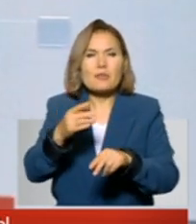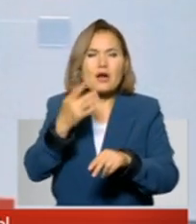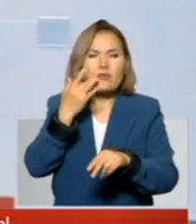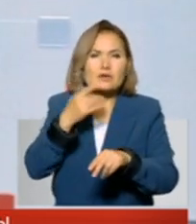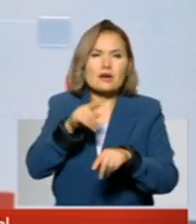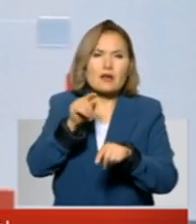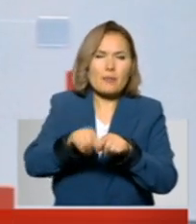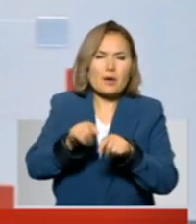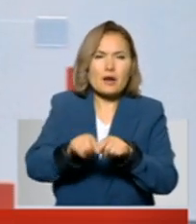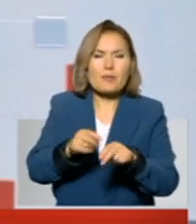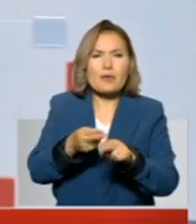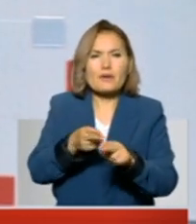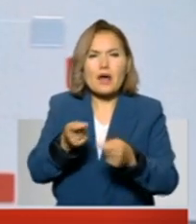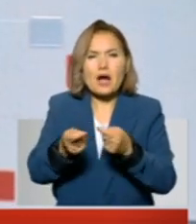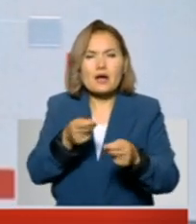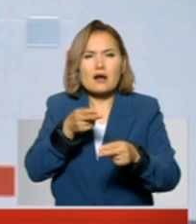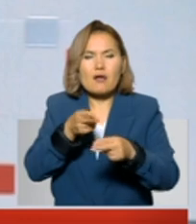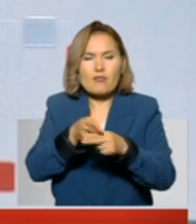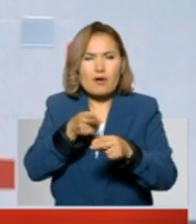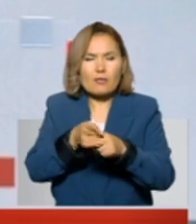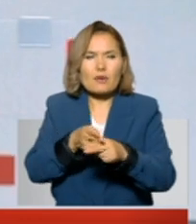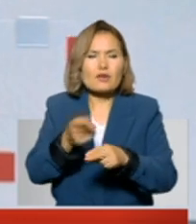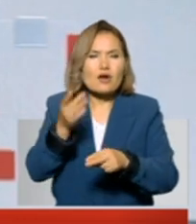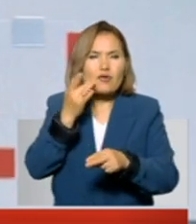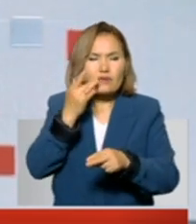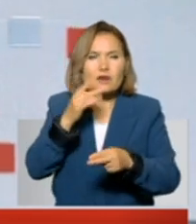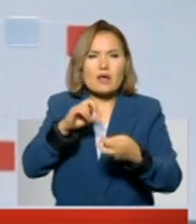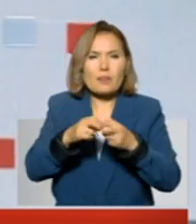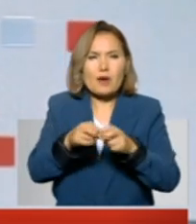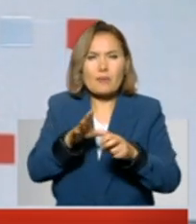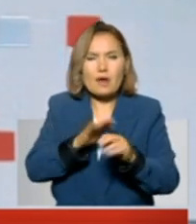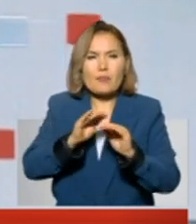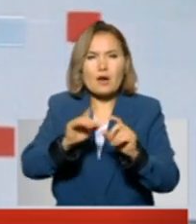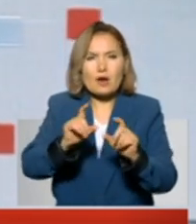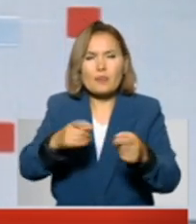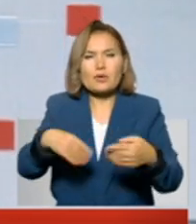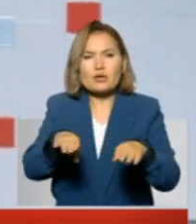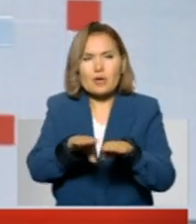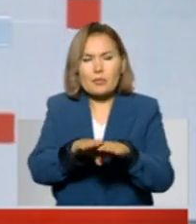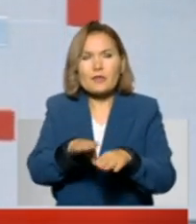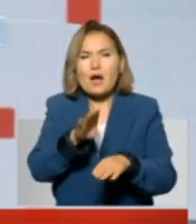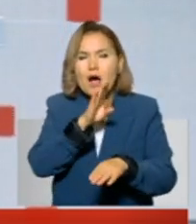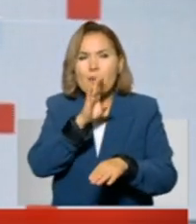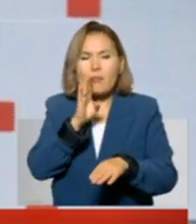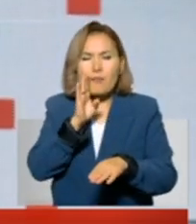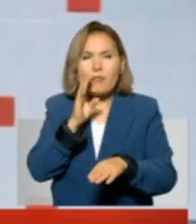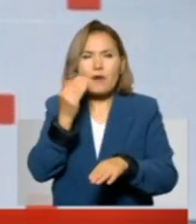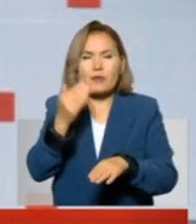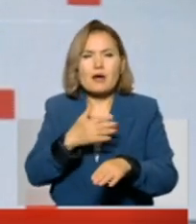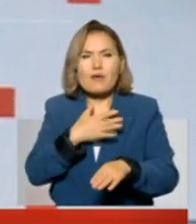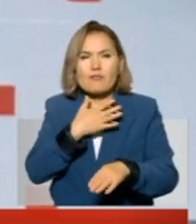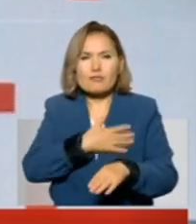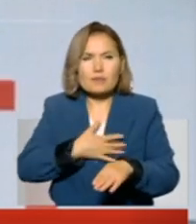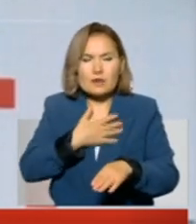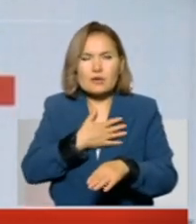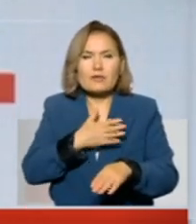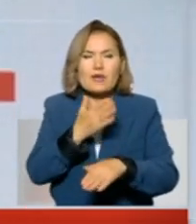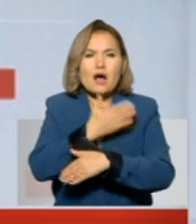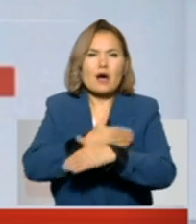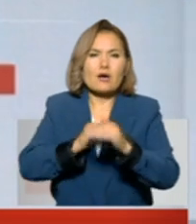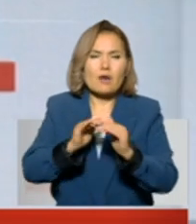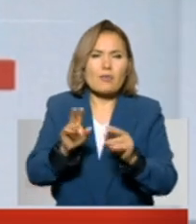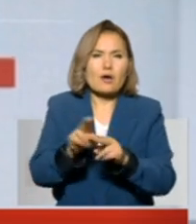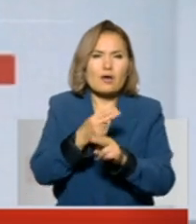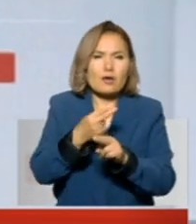тексерісімен әкімшілік кедергілер мекемені тығырыққа тіреп тастаған. Ал балабақша жабылса, балаларымен ем-дом қабылдай алмайтына